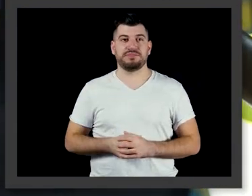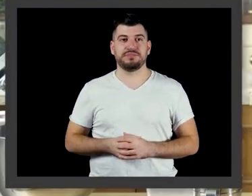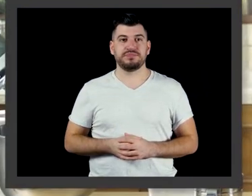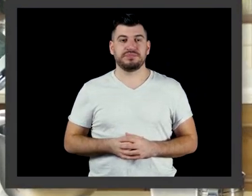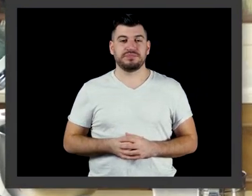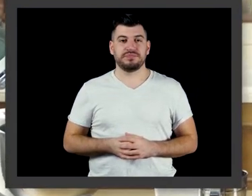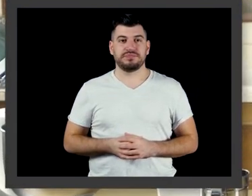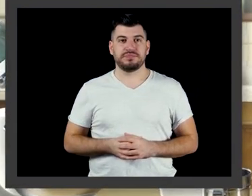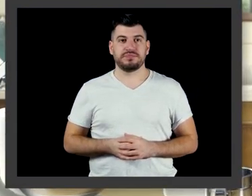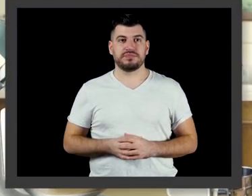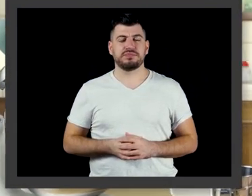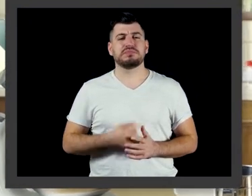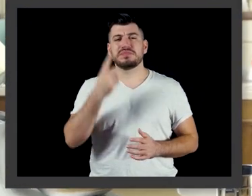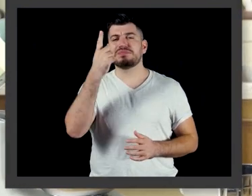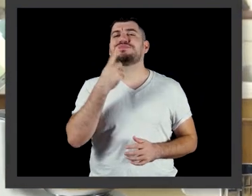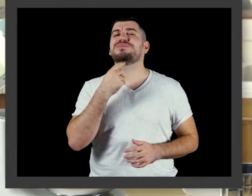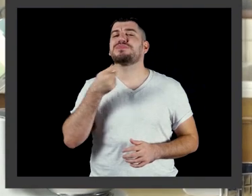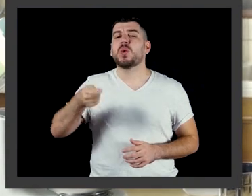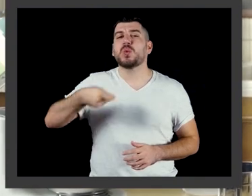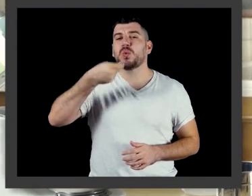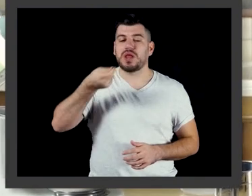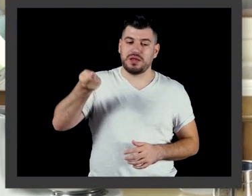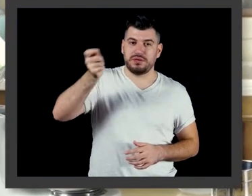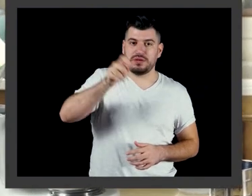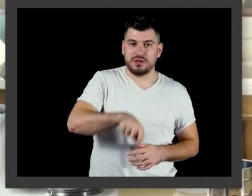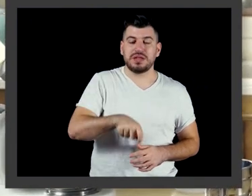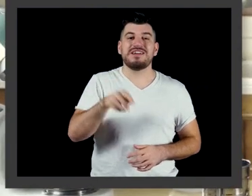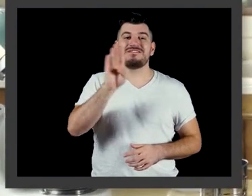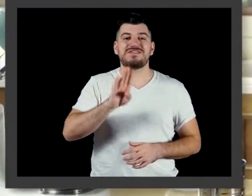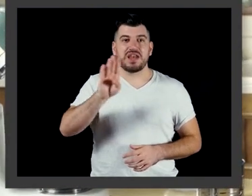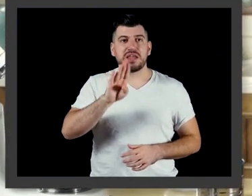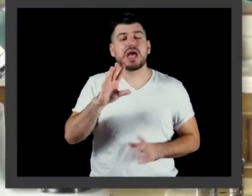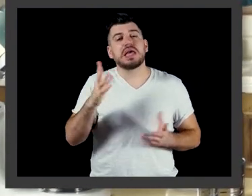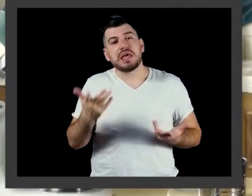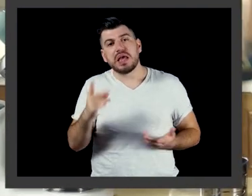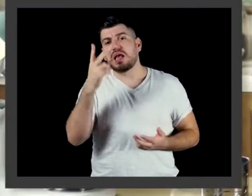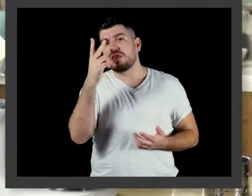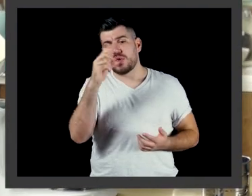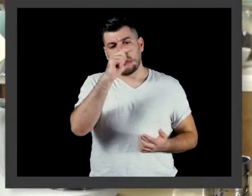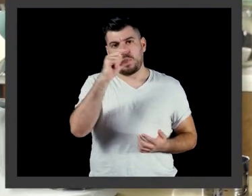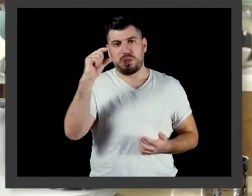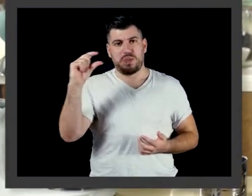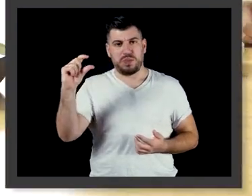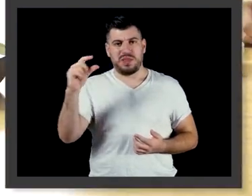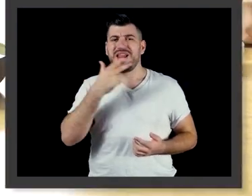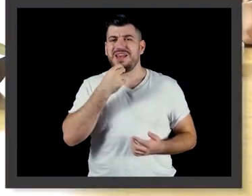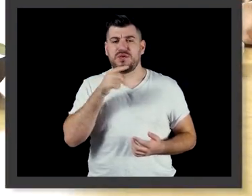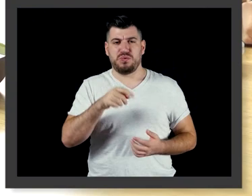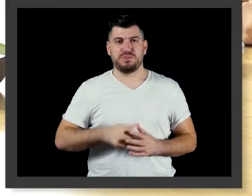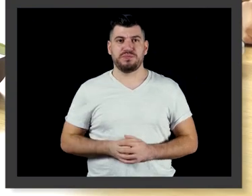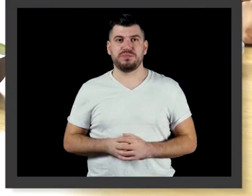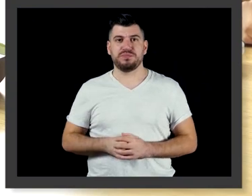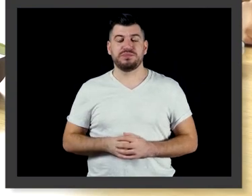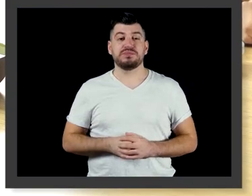ένα κουταλάκι του γλυκού σιρόπι βανίλιας, αλλιώς θα βάλετε 2 βανιλίνες στη σκόνη που βάζουμε. Θα ρίξω μέσα το